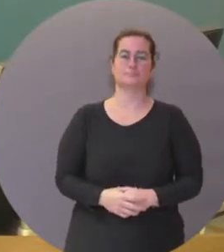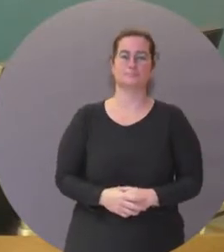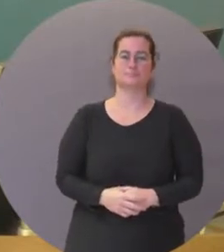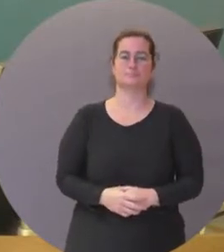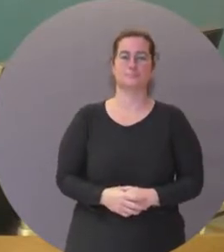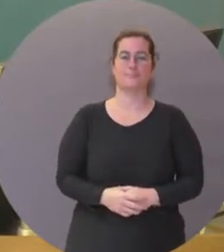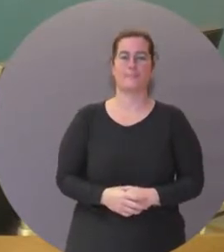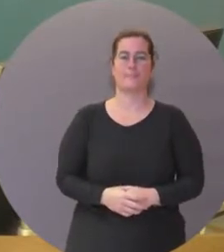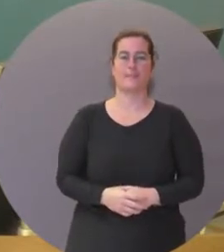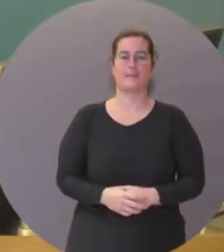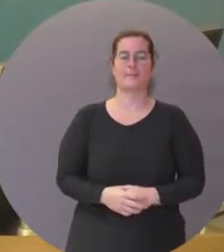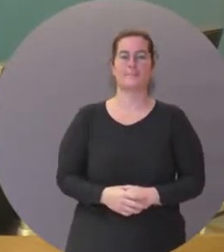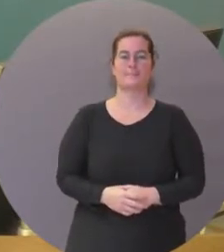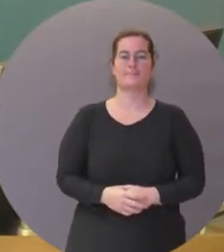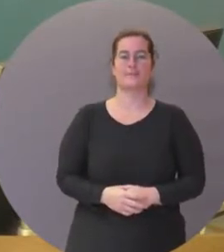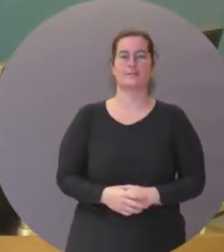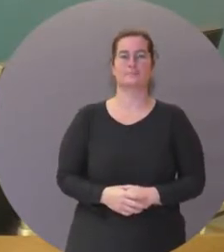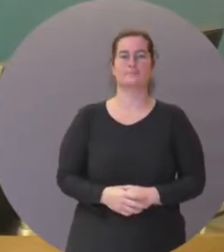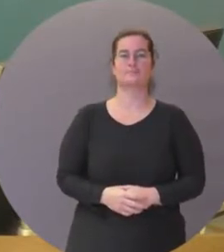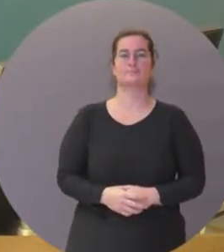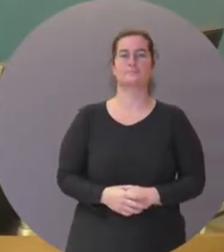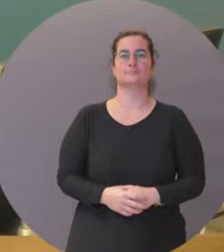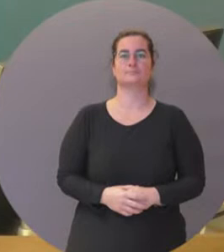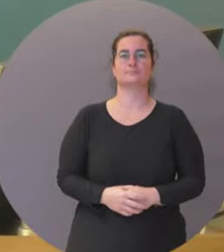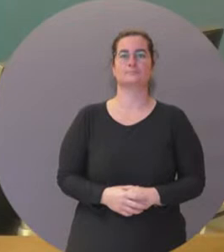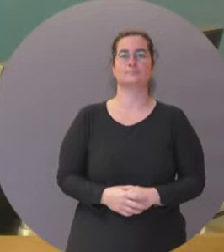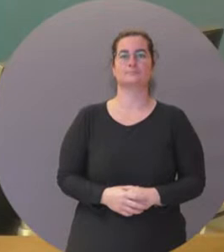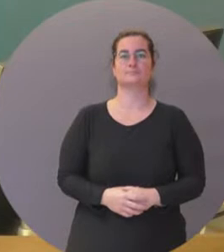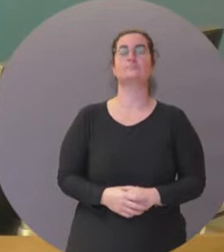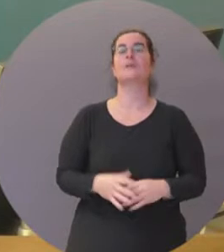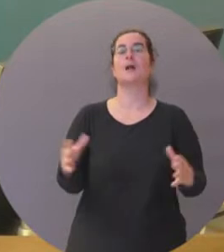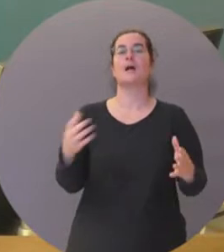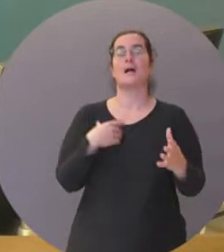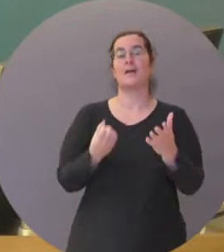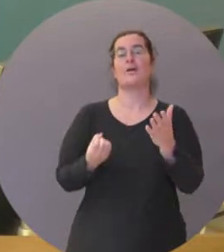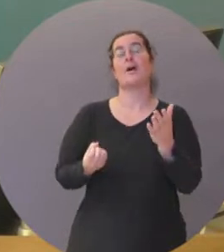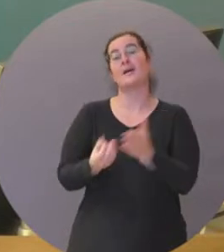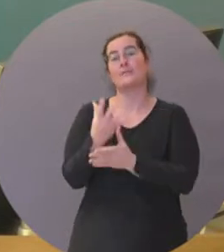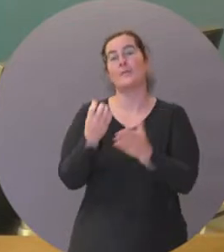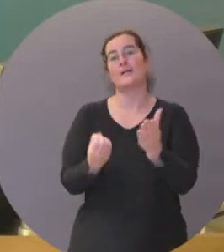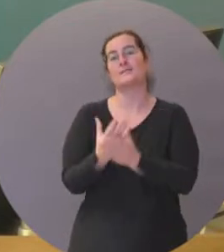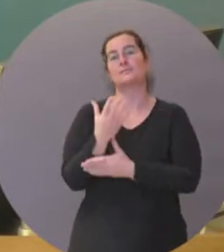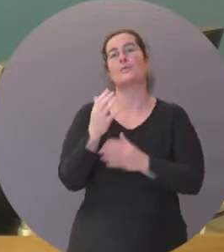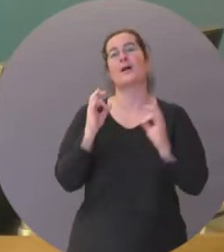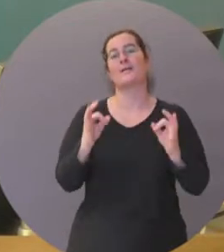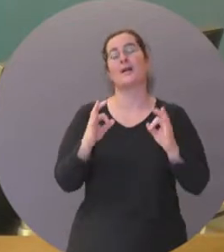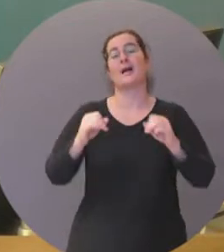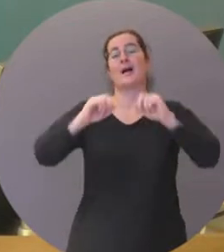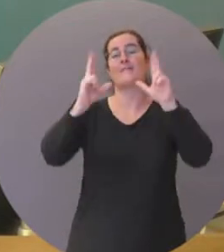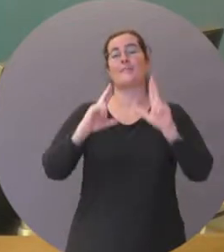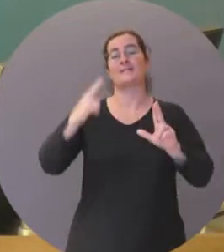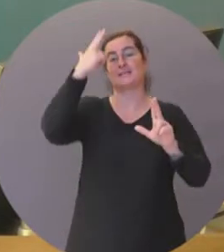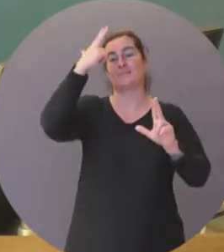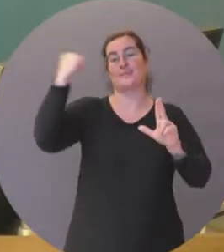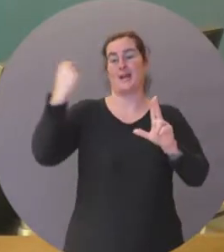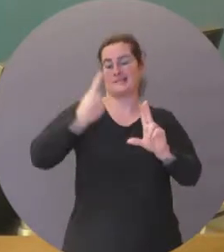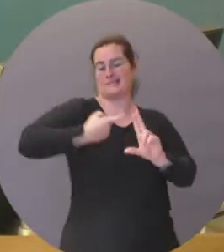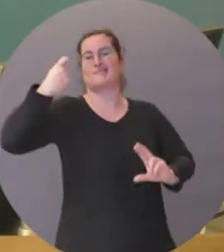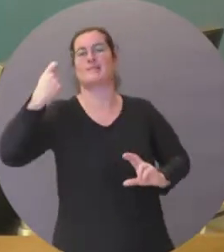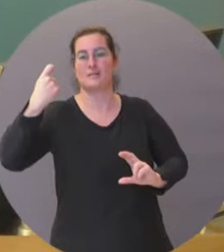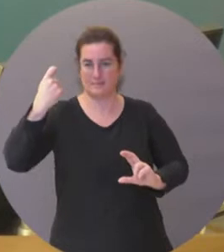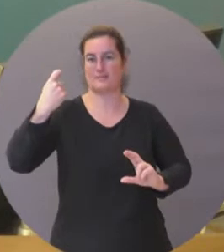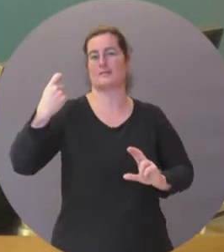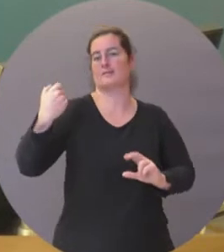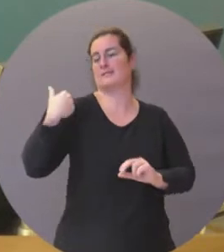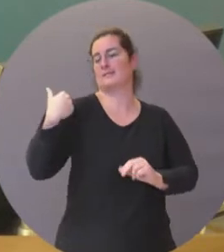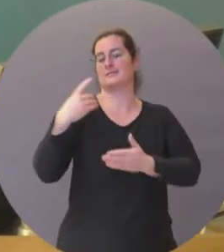vers vous pour vous donner des informations naturellement sur la cyberattaque dont le département a fait l'objet